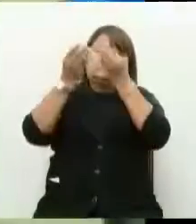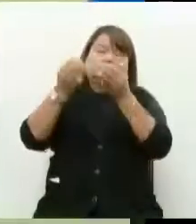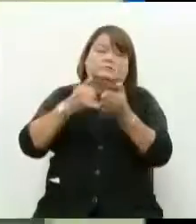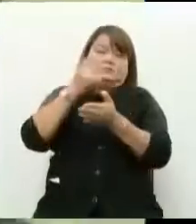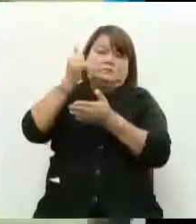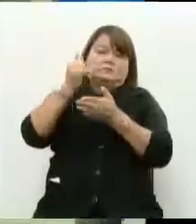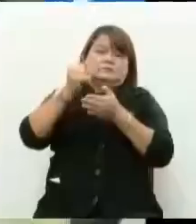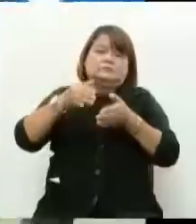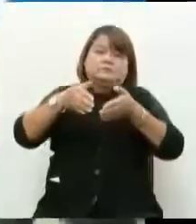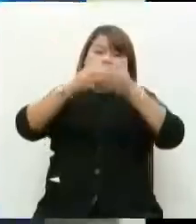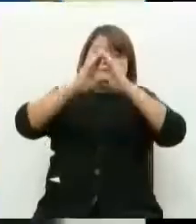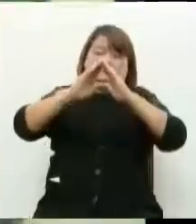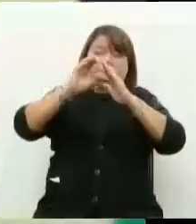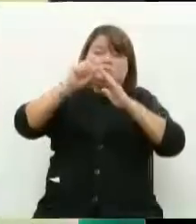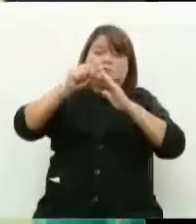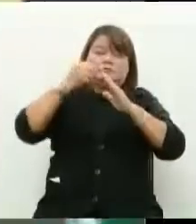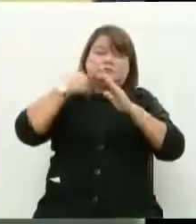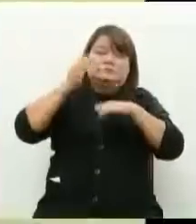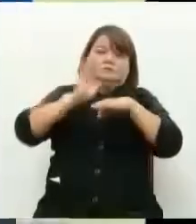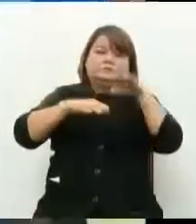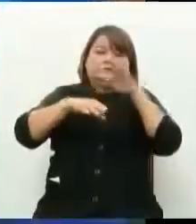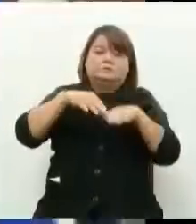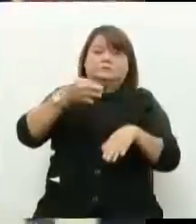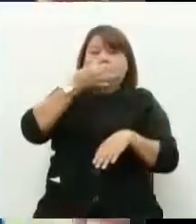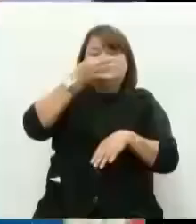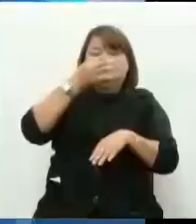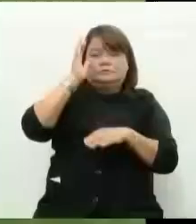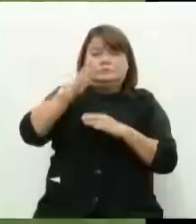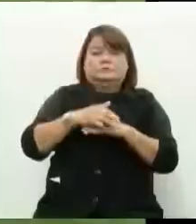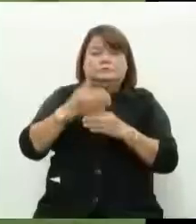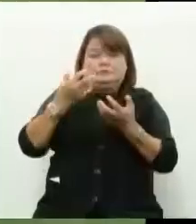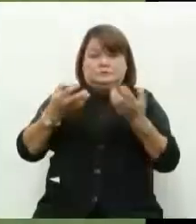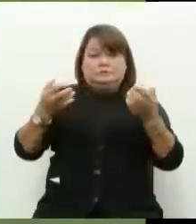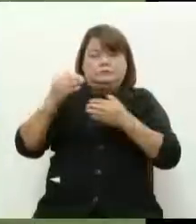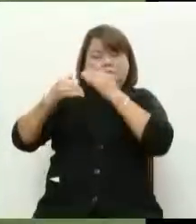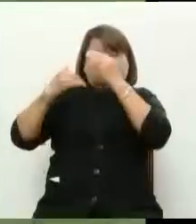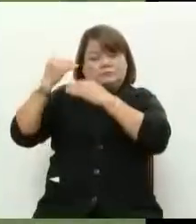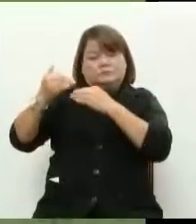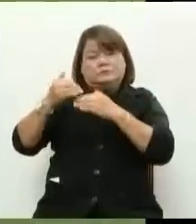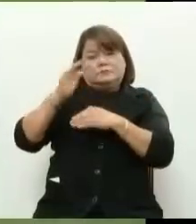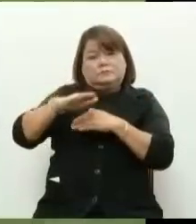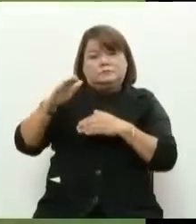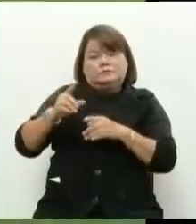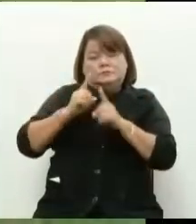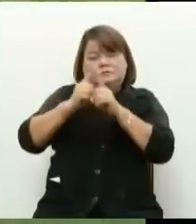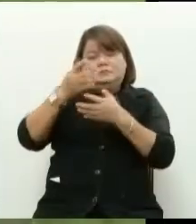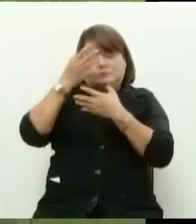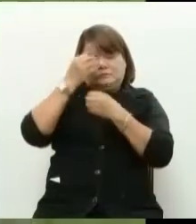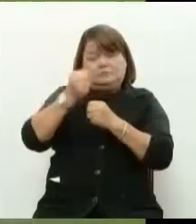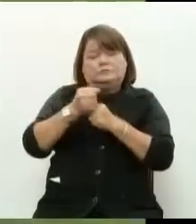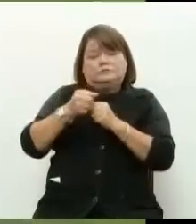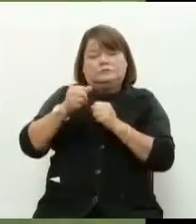สรฟุตบอลมืออาชีพสงขลา FC ต่อไปผลการพัฒนาศักยภาพนักเรียนตามความสนใจและความ